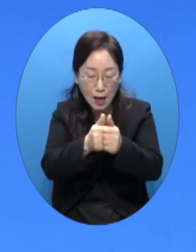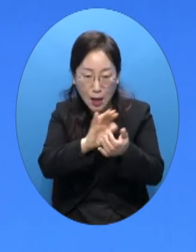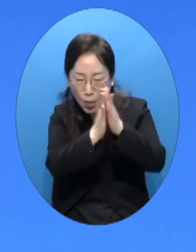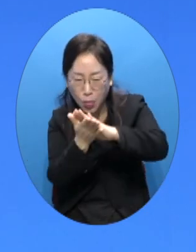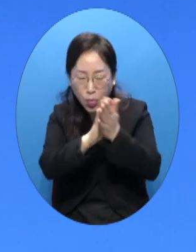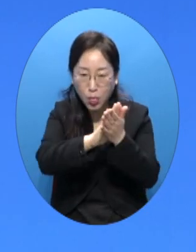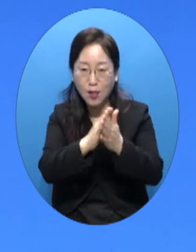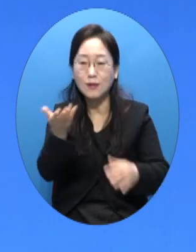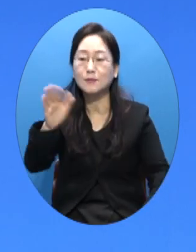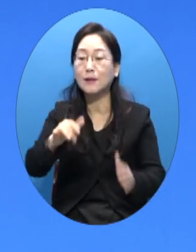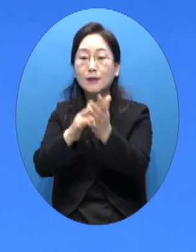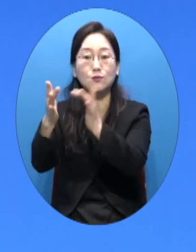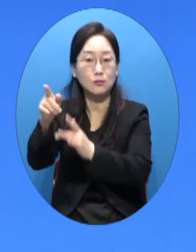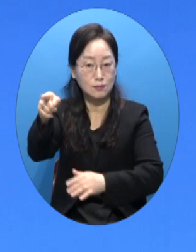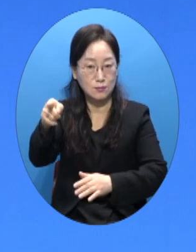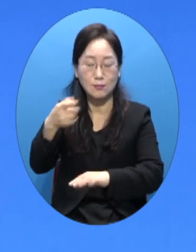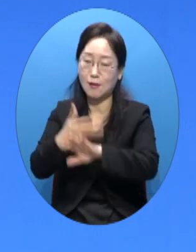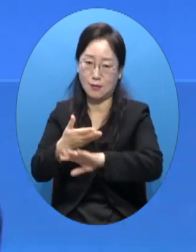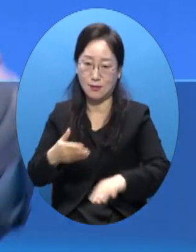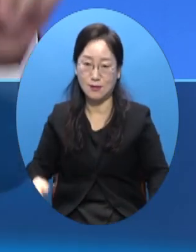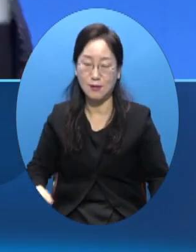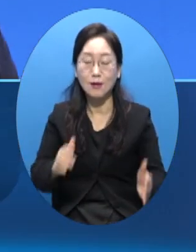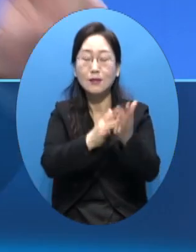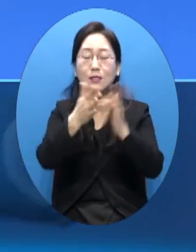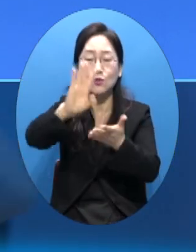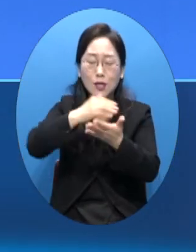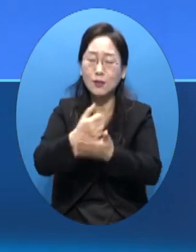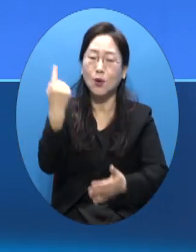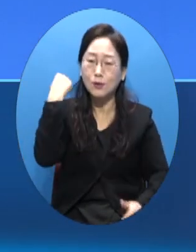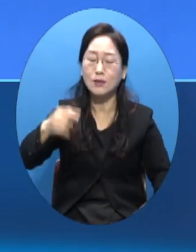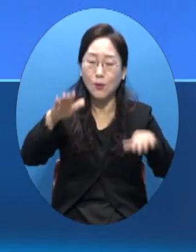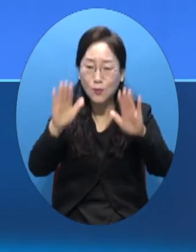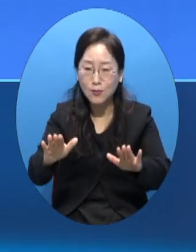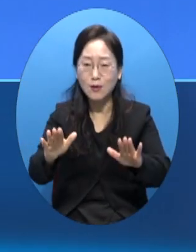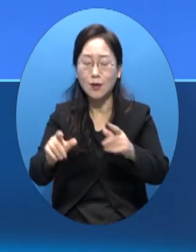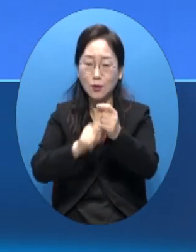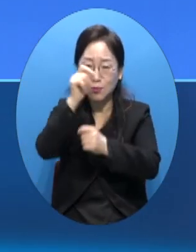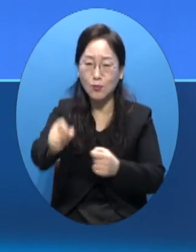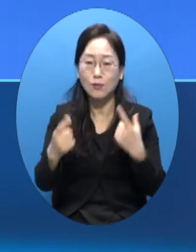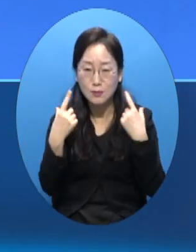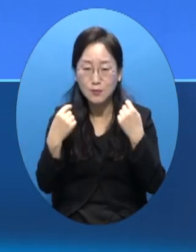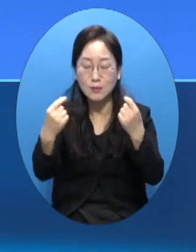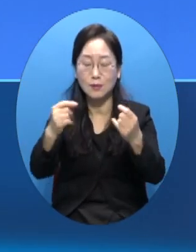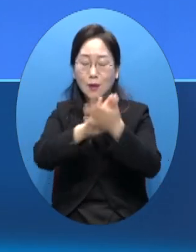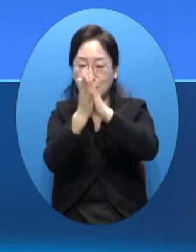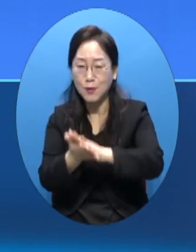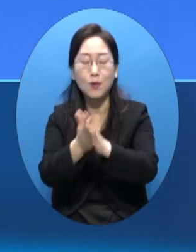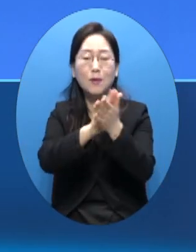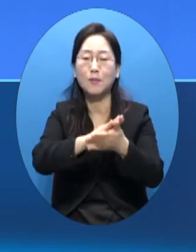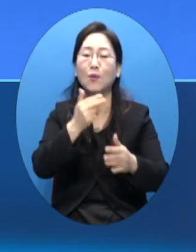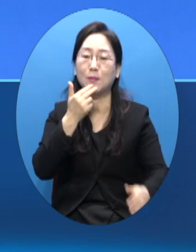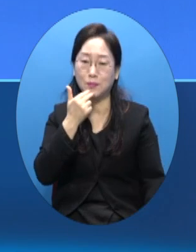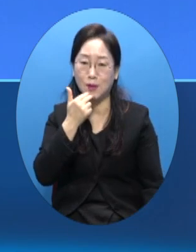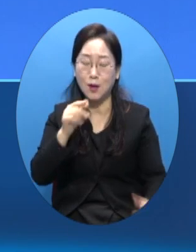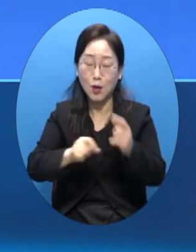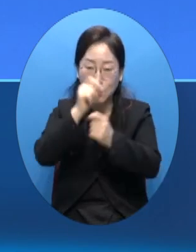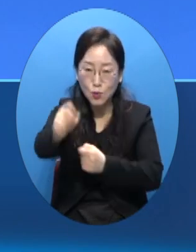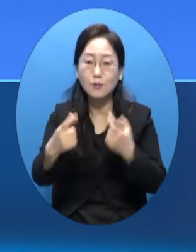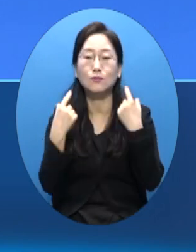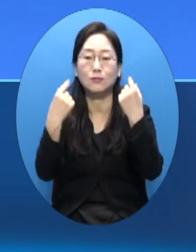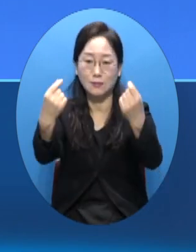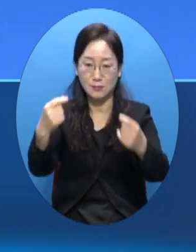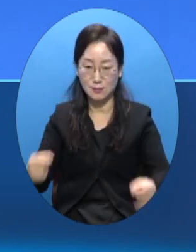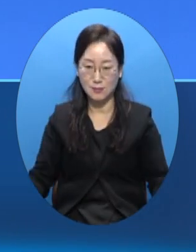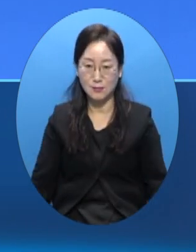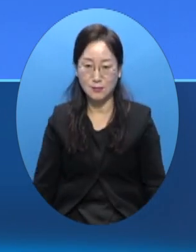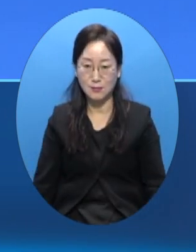그러나 우리 주님은 변하지 않습니다 예수 그리스도는 어제나 오늘이라 영원토록 변함이 없으시니 라 영원록 동일하시니라